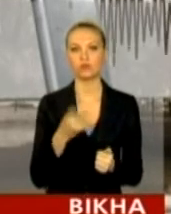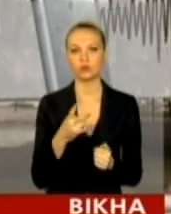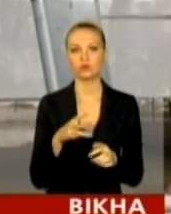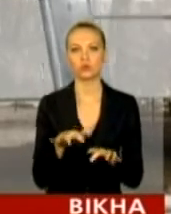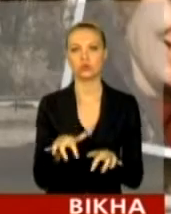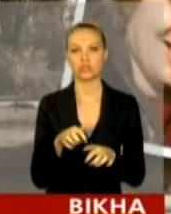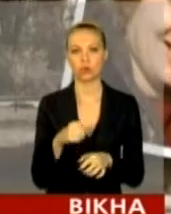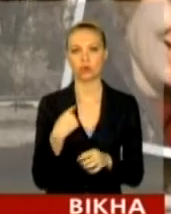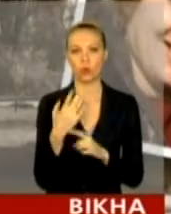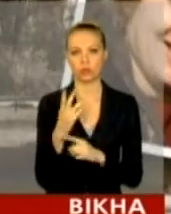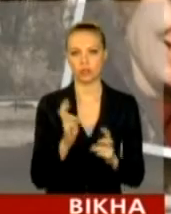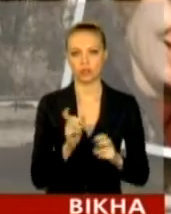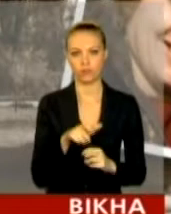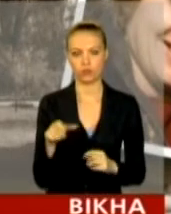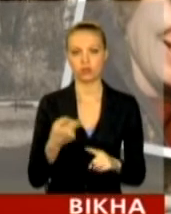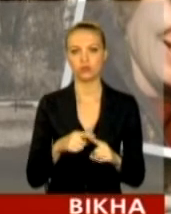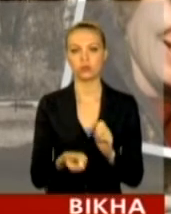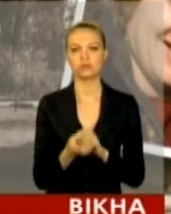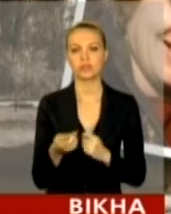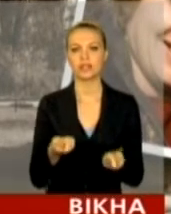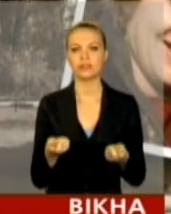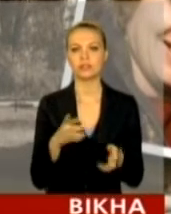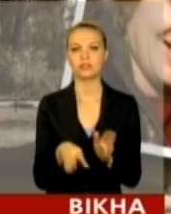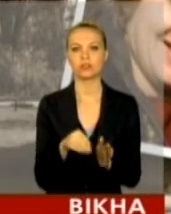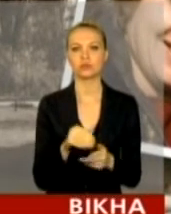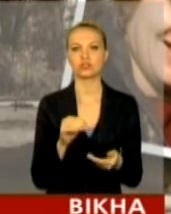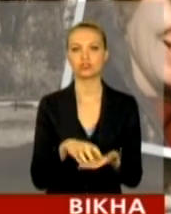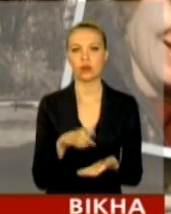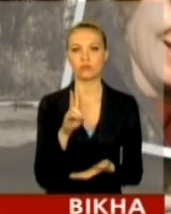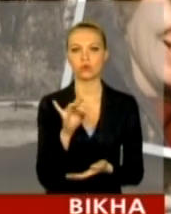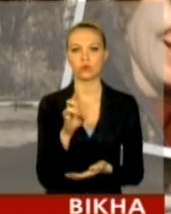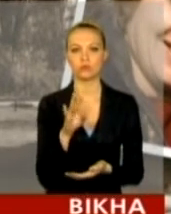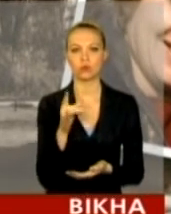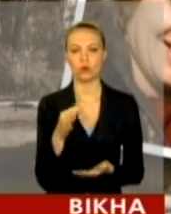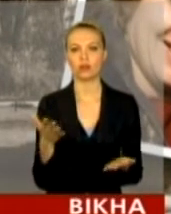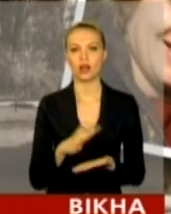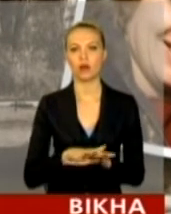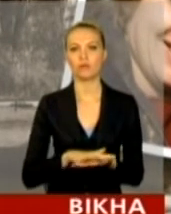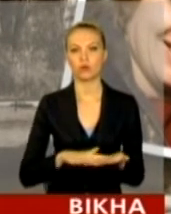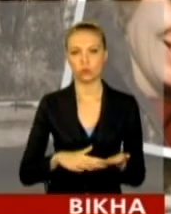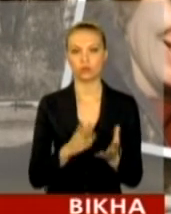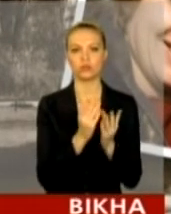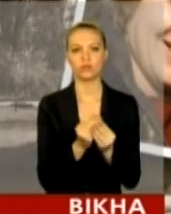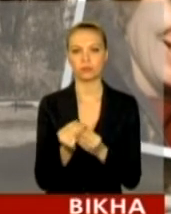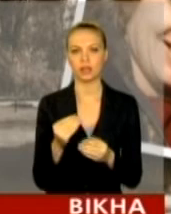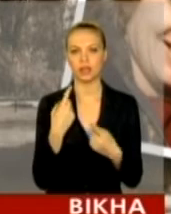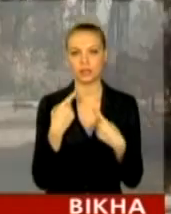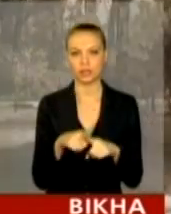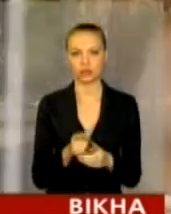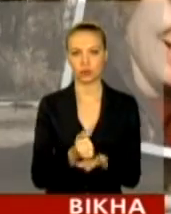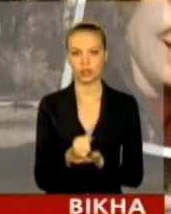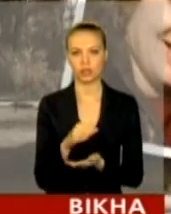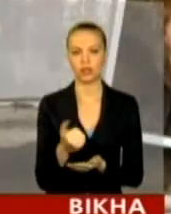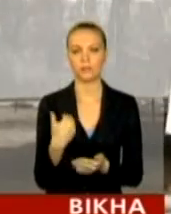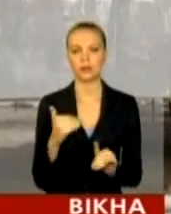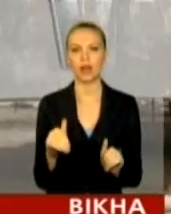ветчан. Цією жінкою виявилася керівниця виборчого штабу Анатолія Крупського, яка продовжила вербувати технічного кандидата.